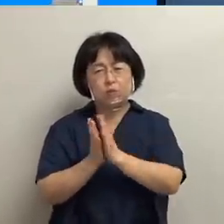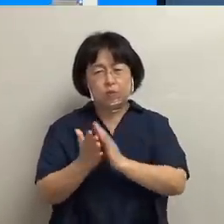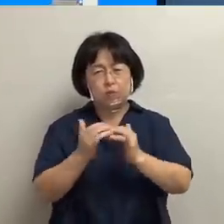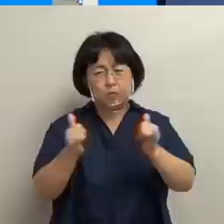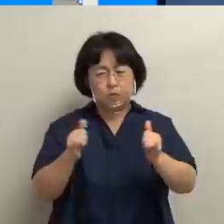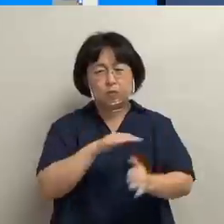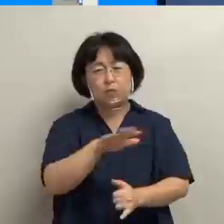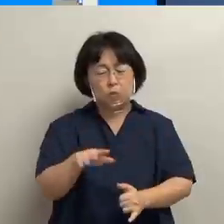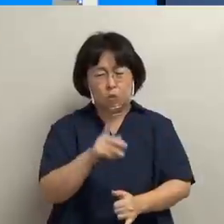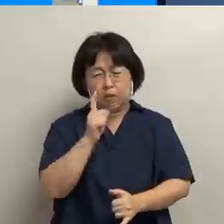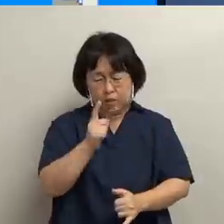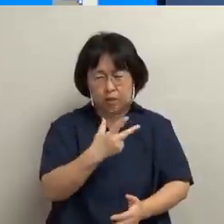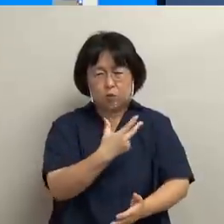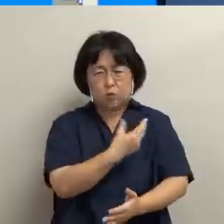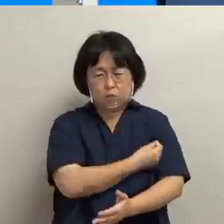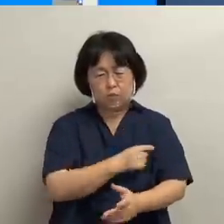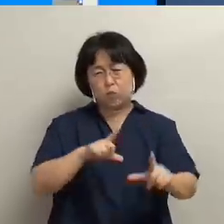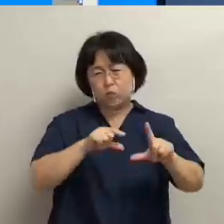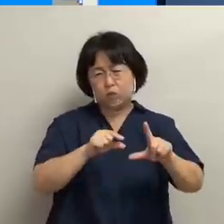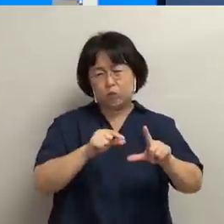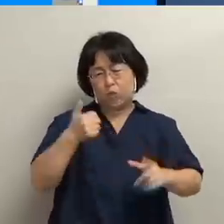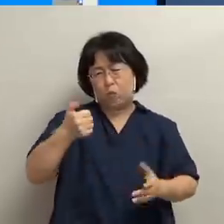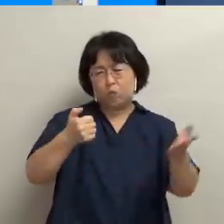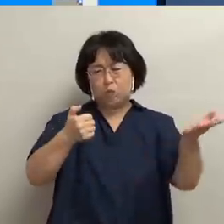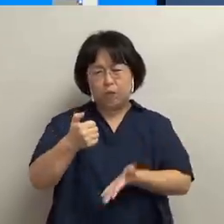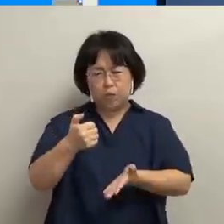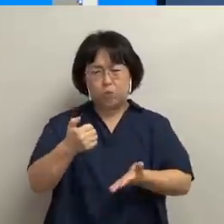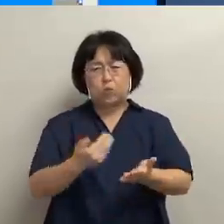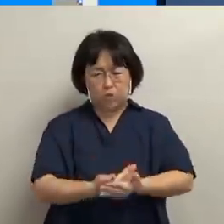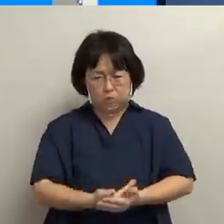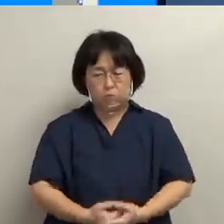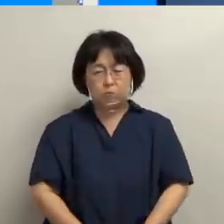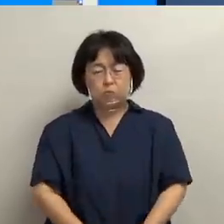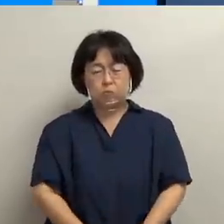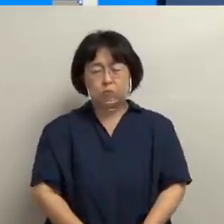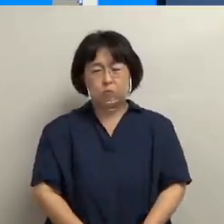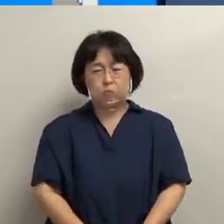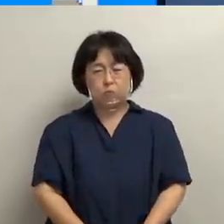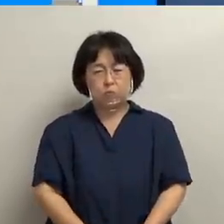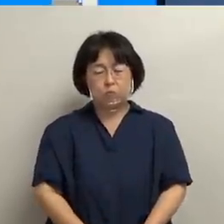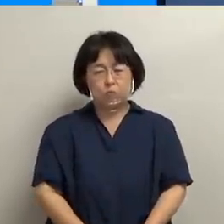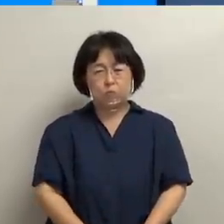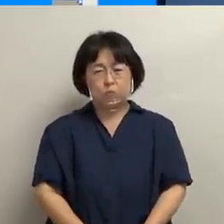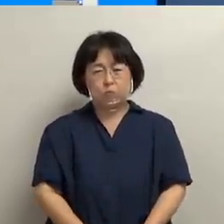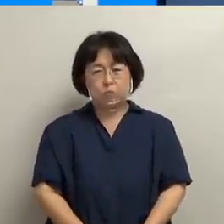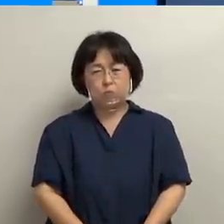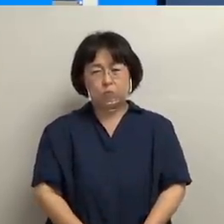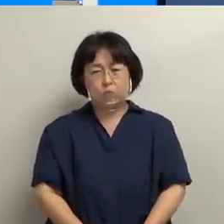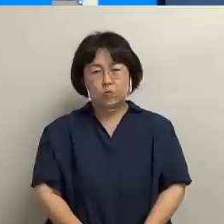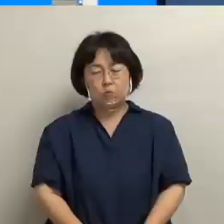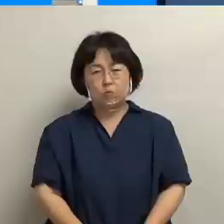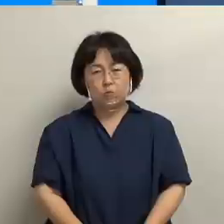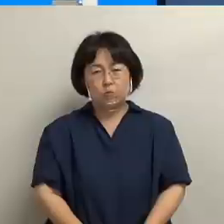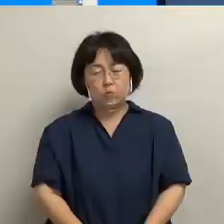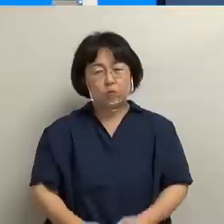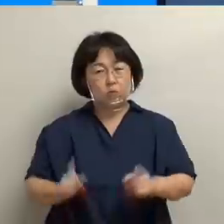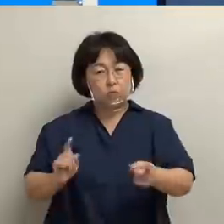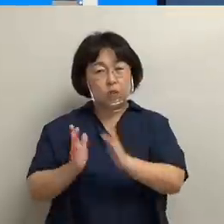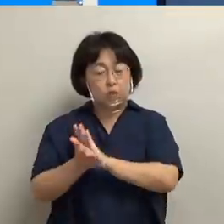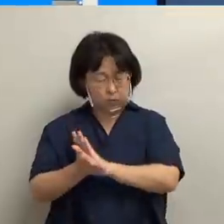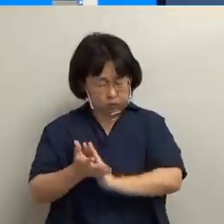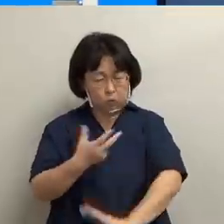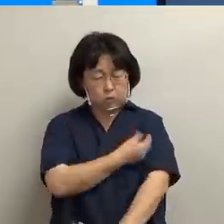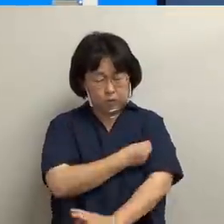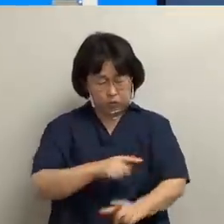1回目の接種率が5割にいい達ますまああの今のところ群馬県の選手率は